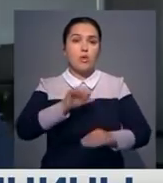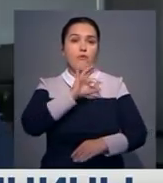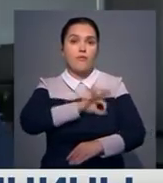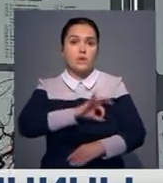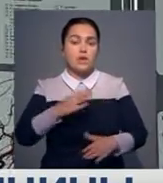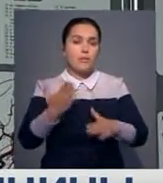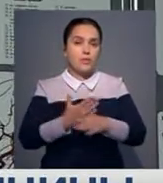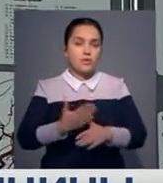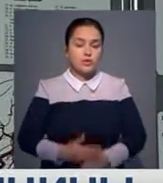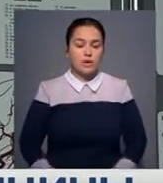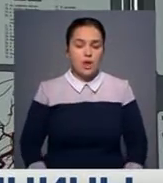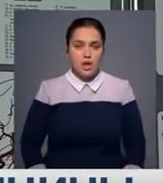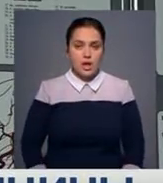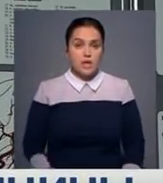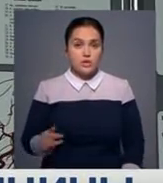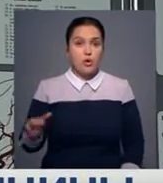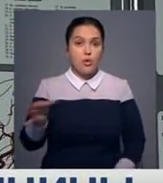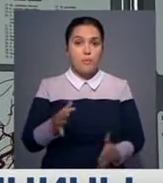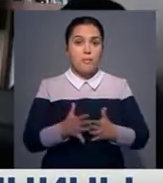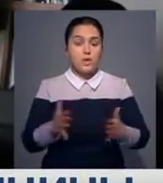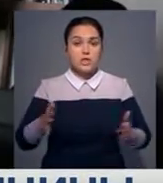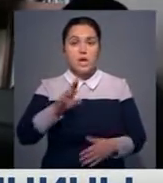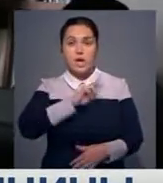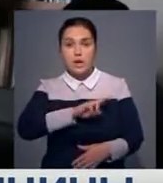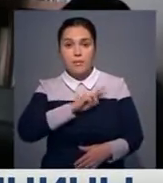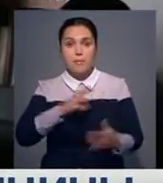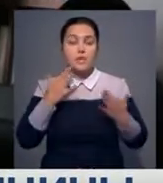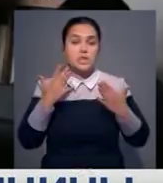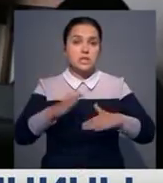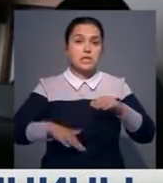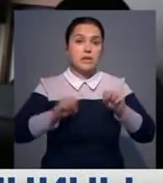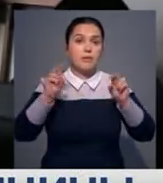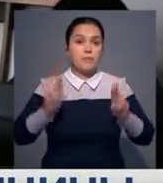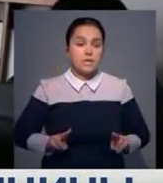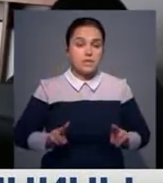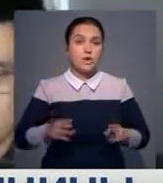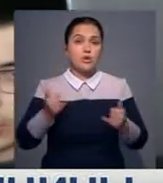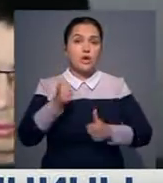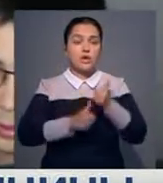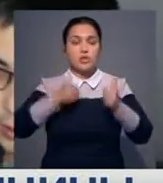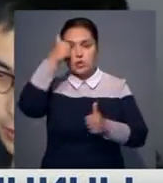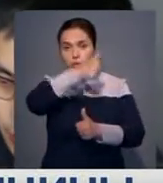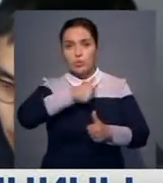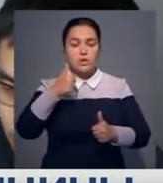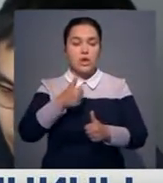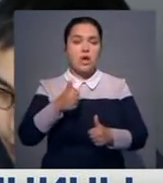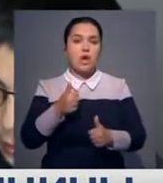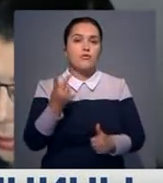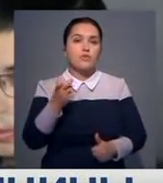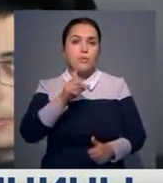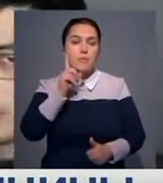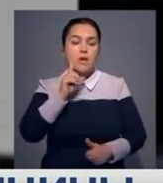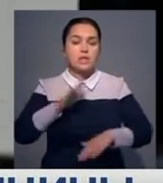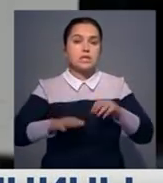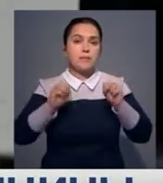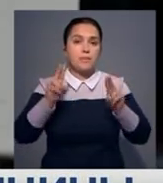в Усть-Каменогорске. Проводится в области большая работа по привлечению кадров. В больницы региона ежегодно приходят около 200 молодых специалистов. Приезжают